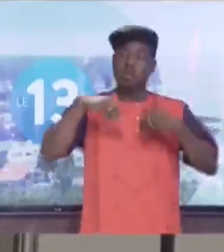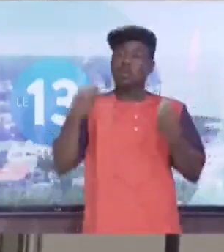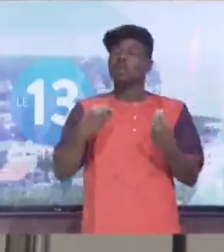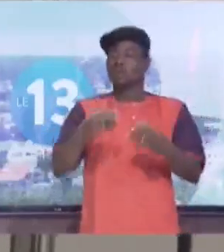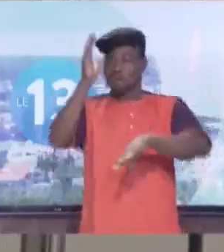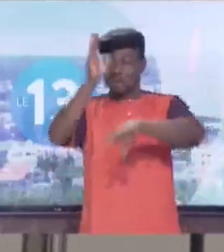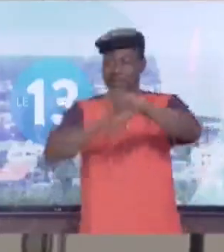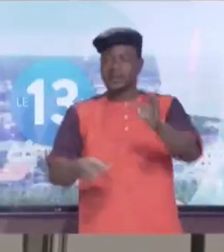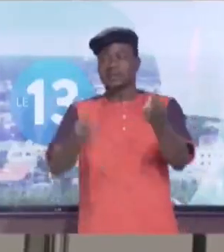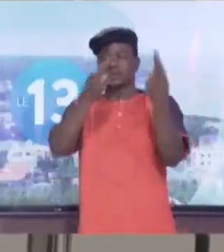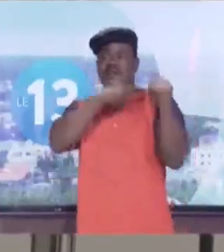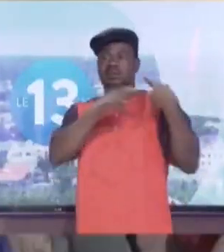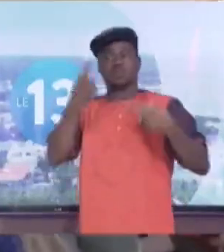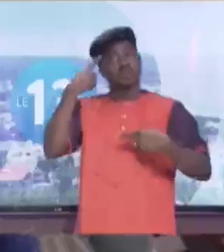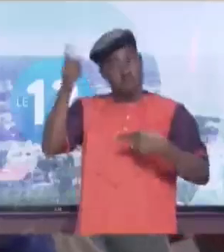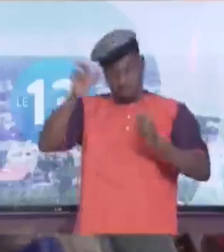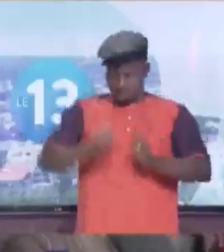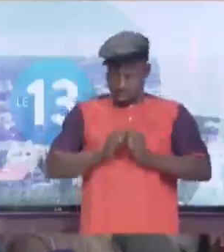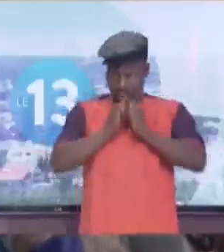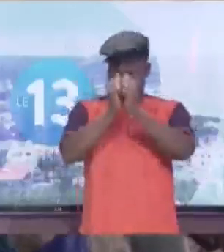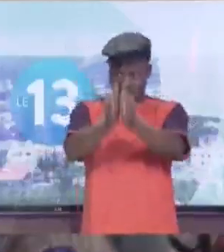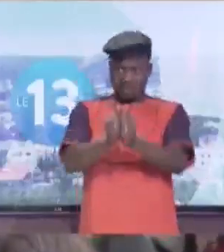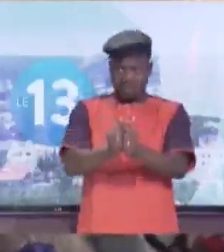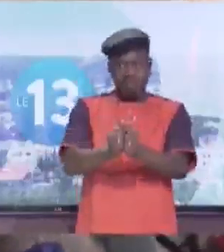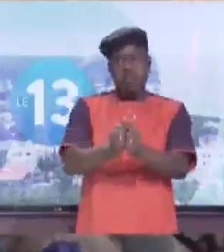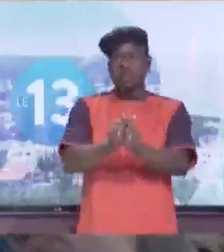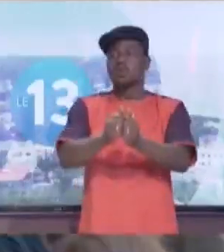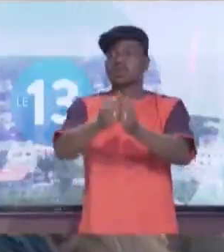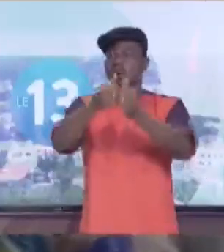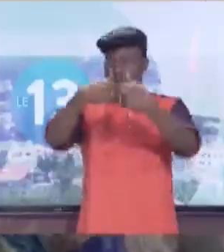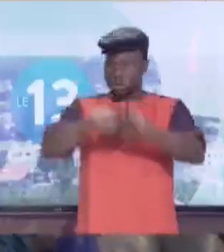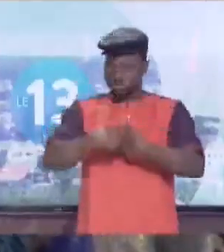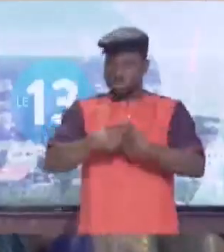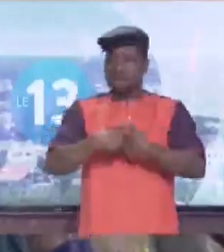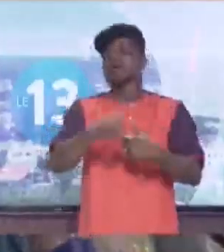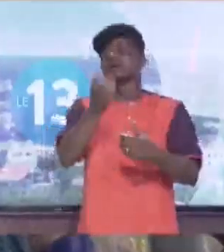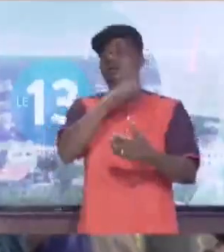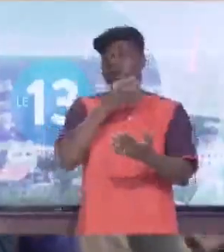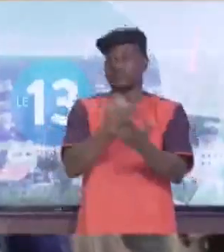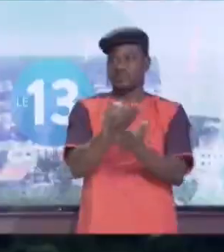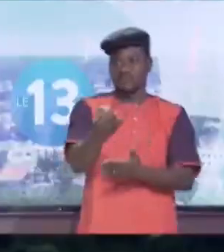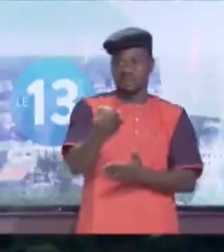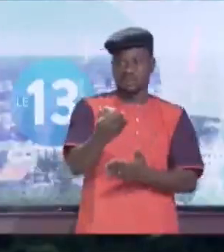l'appel des responsables de l'établissement à l'accompagnement pour s'approvisionner en consommables.